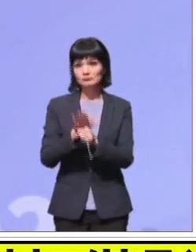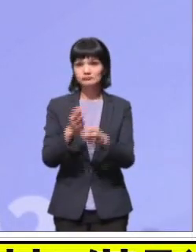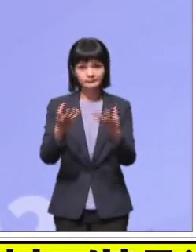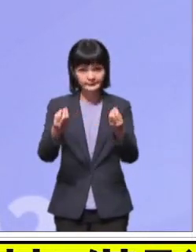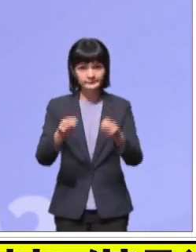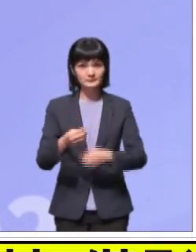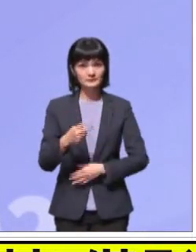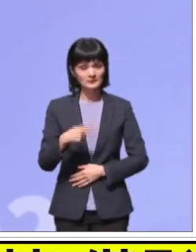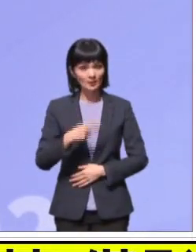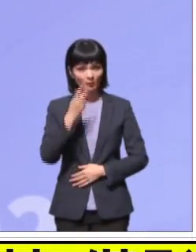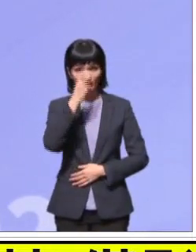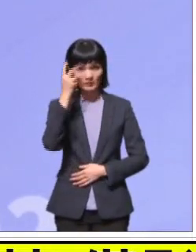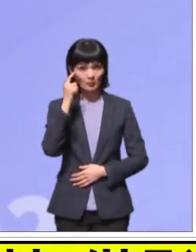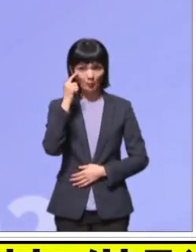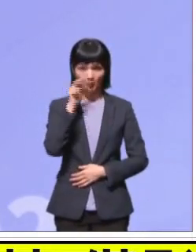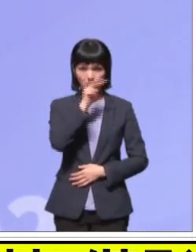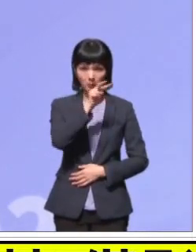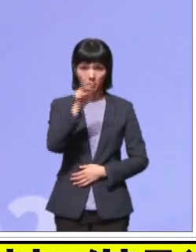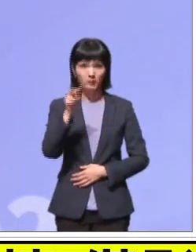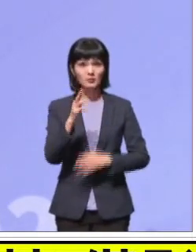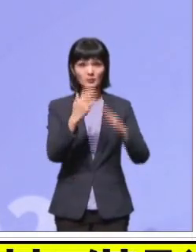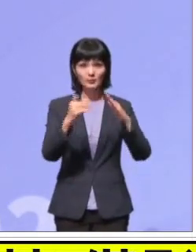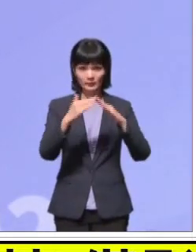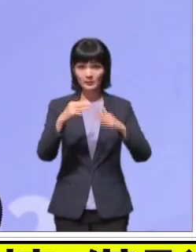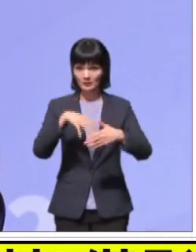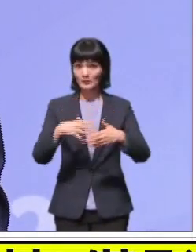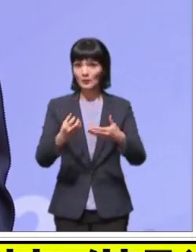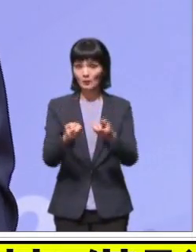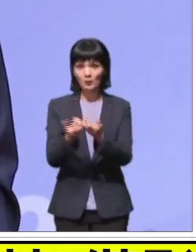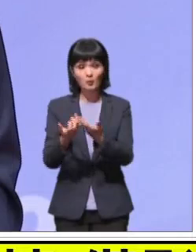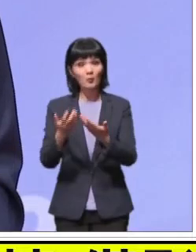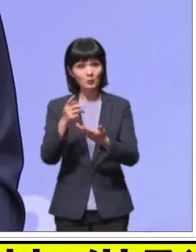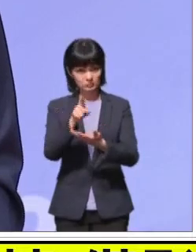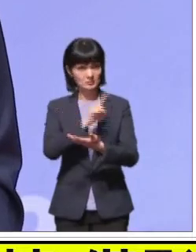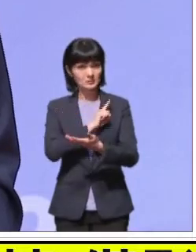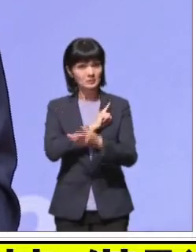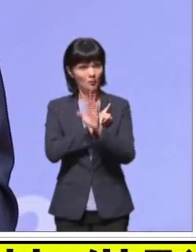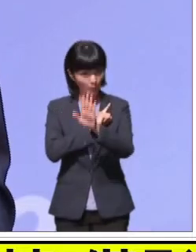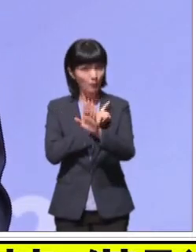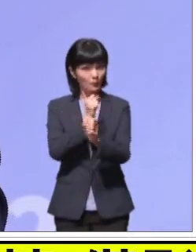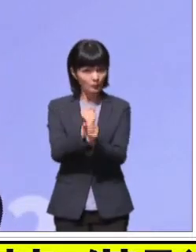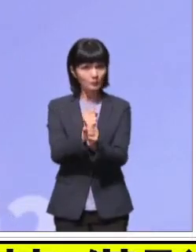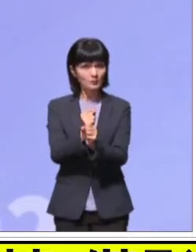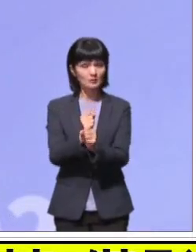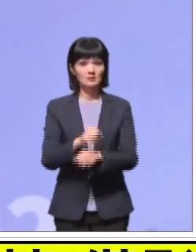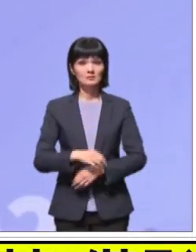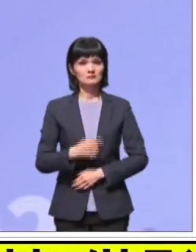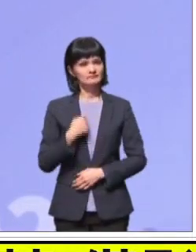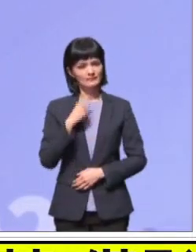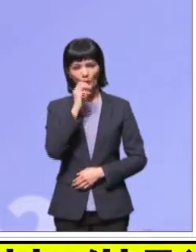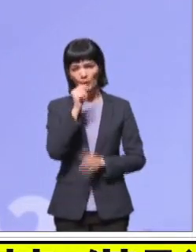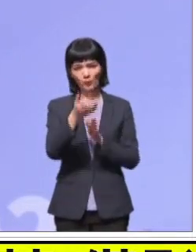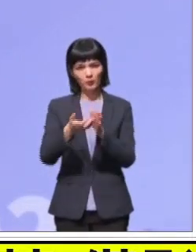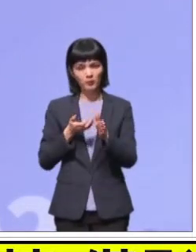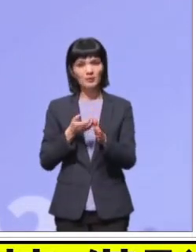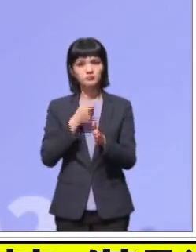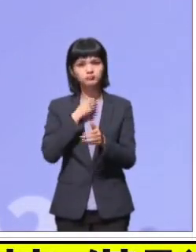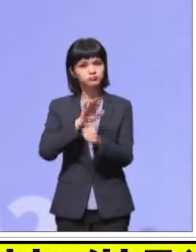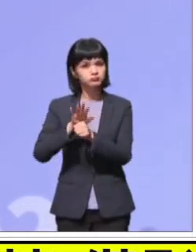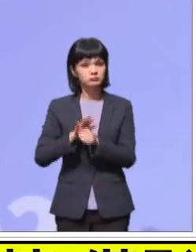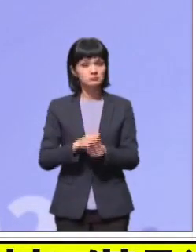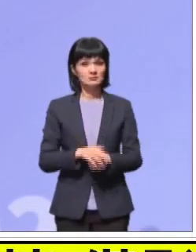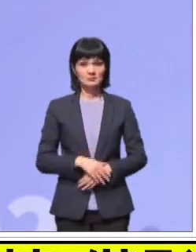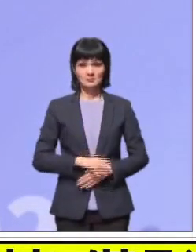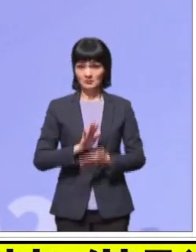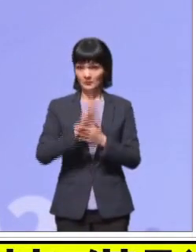民进党的台湾前途决议文的说法。那这个说法是一个比较中性的说法，也希望借此能够获得中间选民的支持啊。所以我觉得